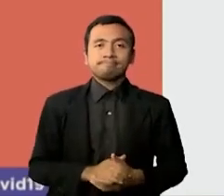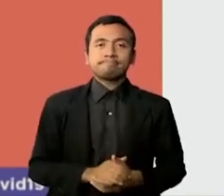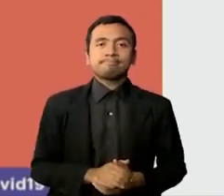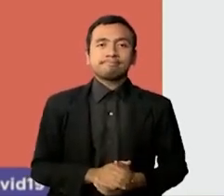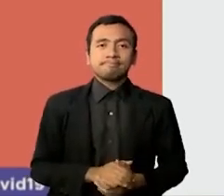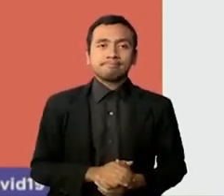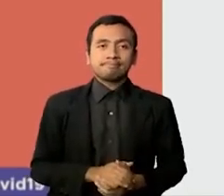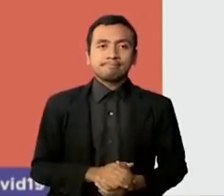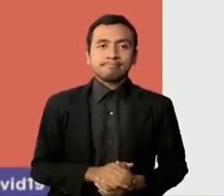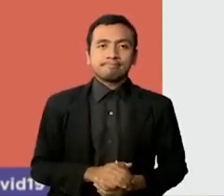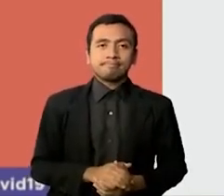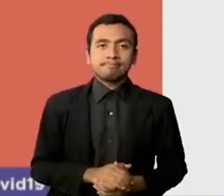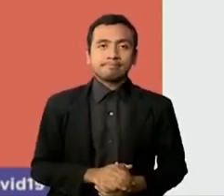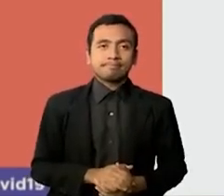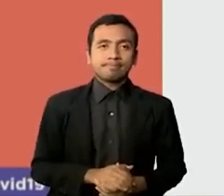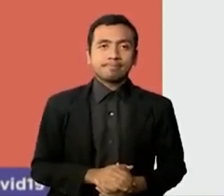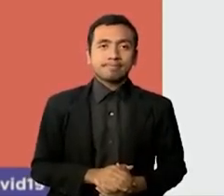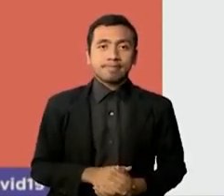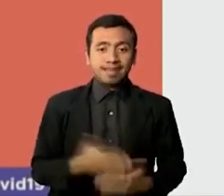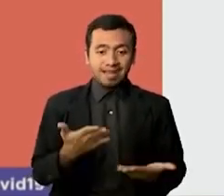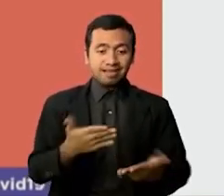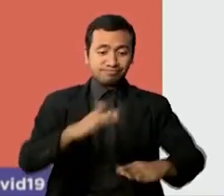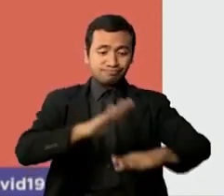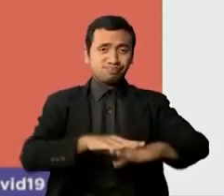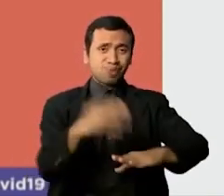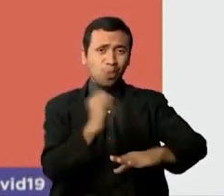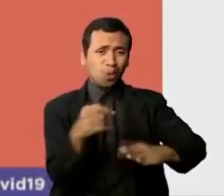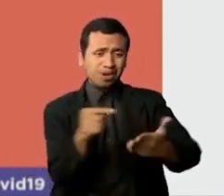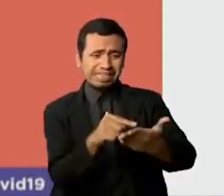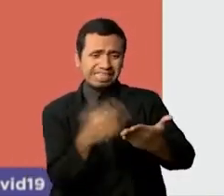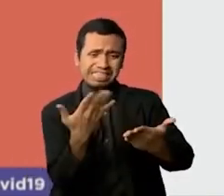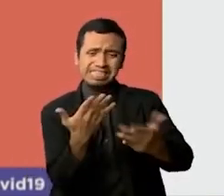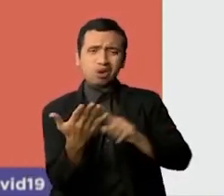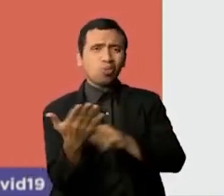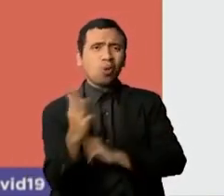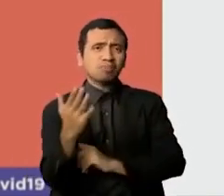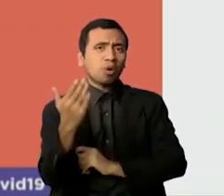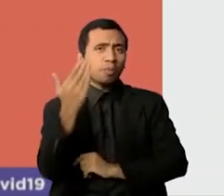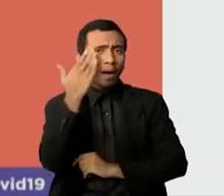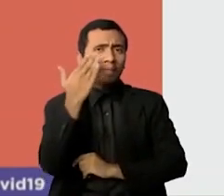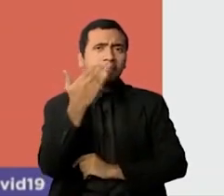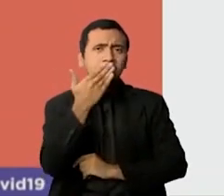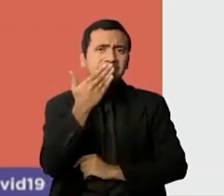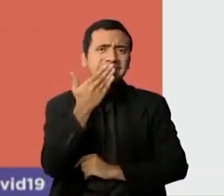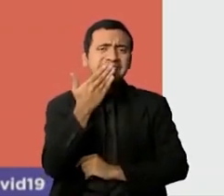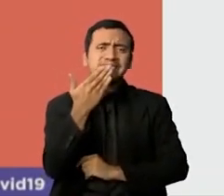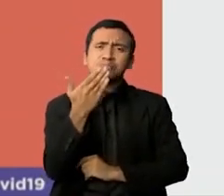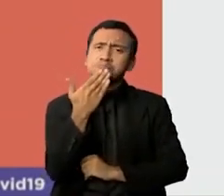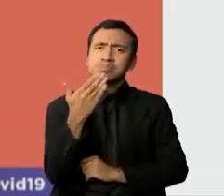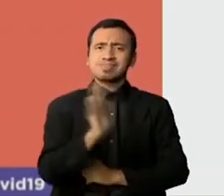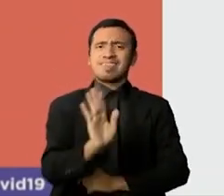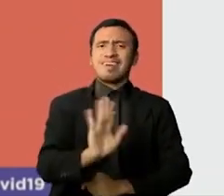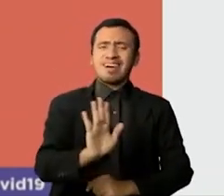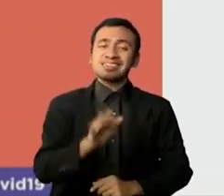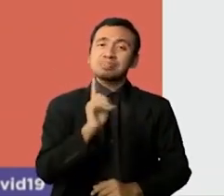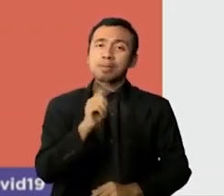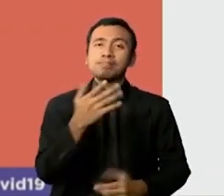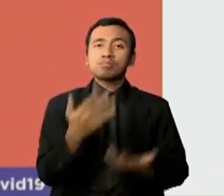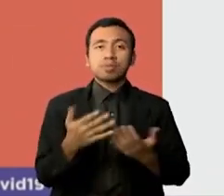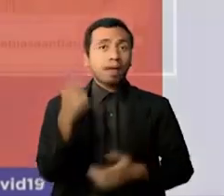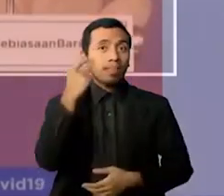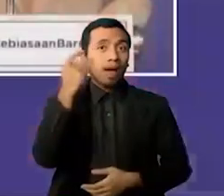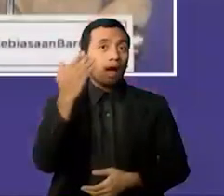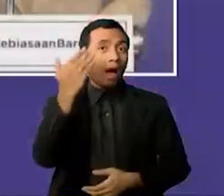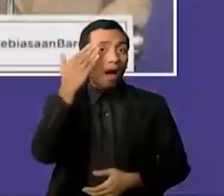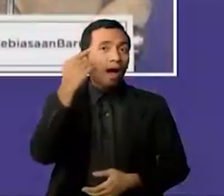menyentuh mata hidung dan mulut dengan tangan yang terkontaminasi ingat mata pun memiliki saluran Hai menuju ke saluran